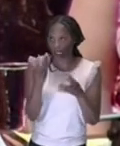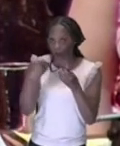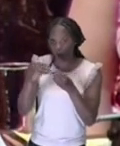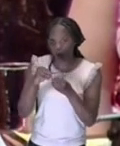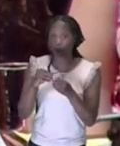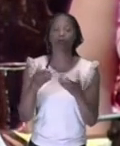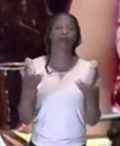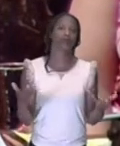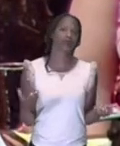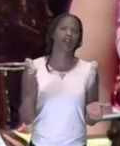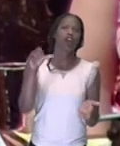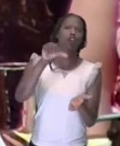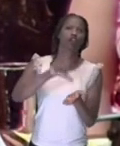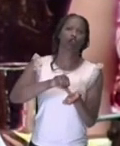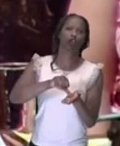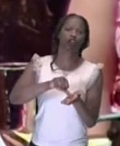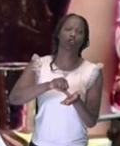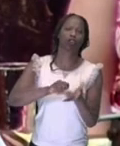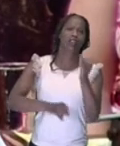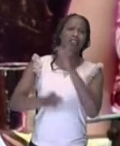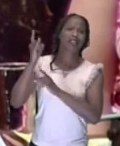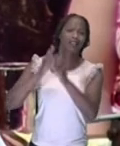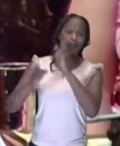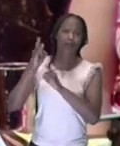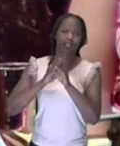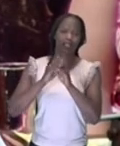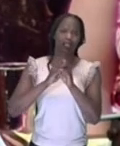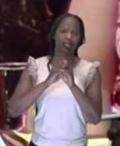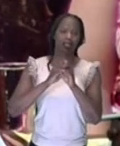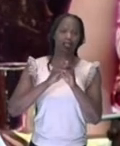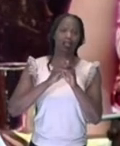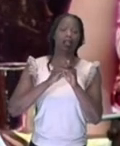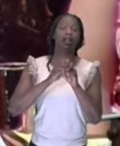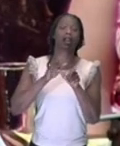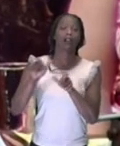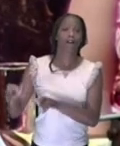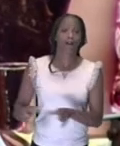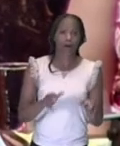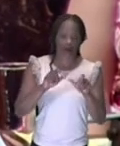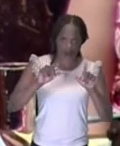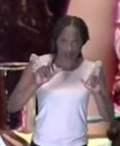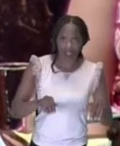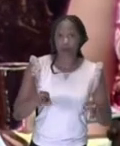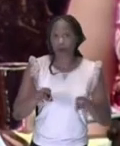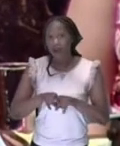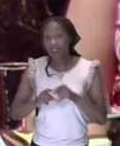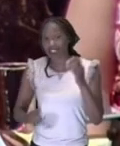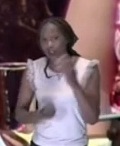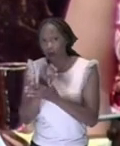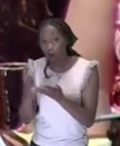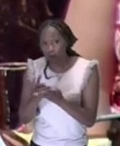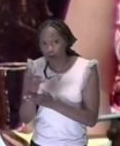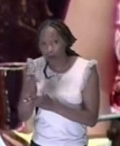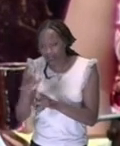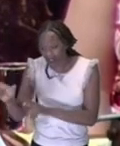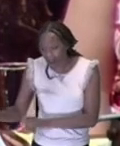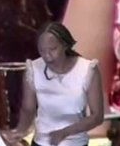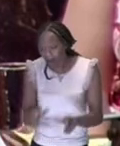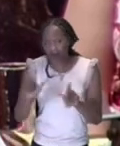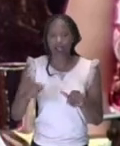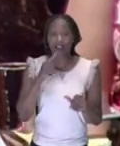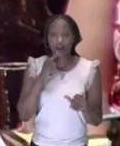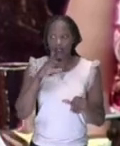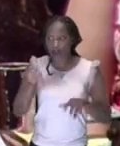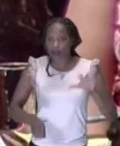centre historique, de manière extrêmement stricte, ensuite dans tous les secteurs de projet de la ville, dans tous les nouveaux projets, donc ça fait quand même beaucoup d'emprise.